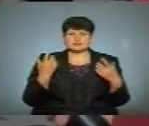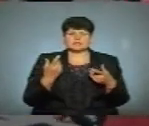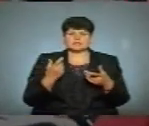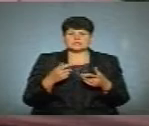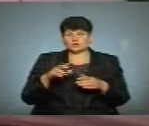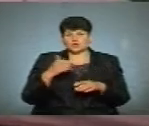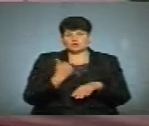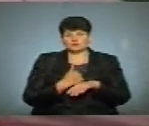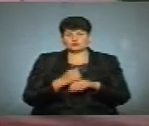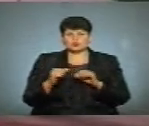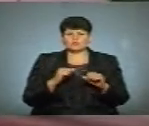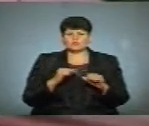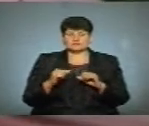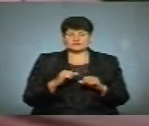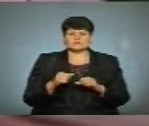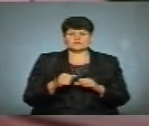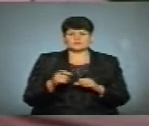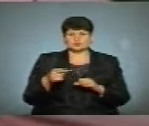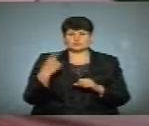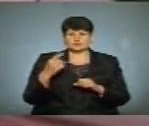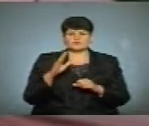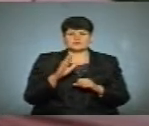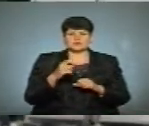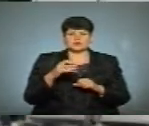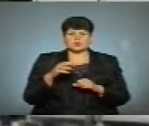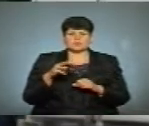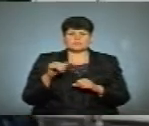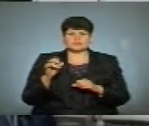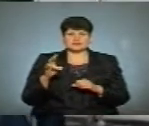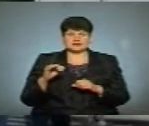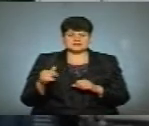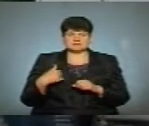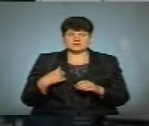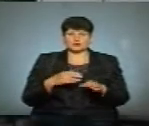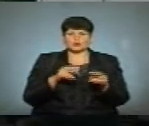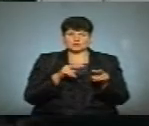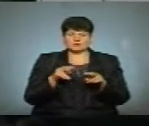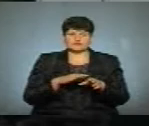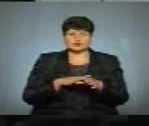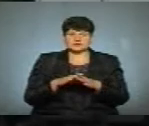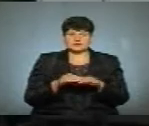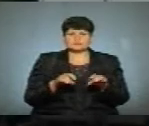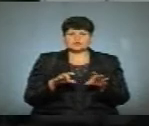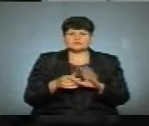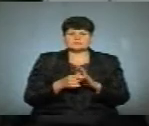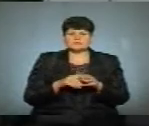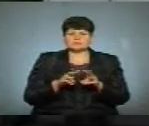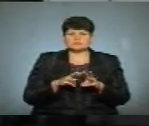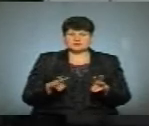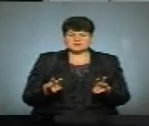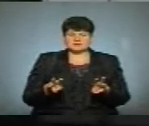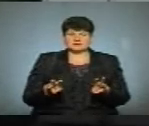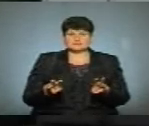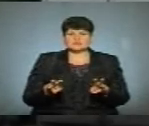управління Держпродспоживслужби в Тернопільській області Василь Хомінець. Ми контролюємо виконання постанови Кабінету міністрів і постанови